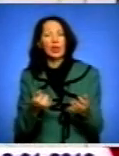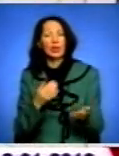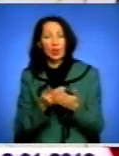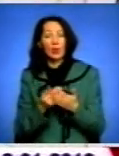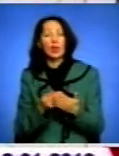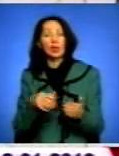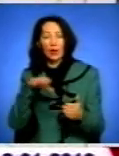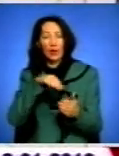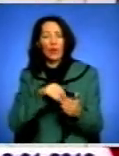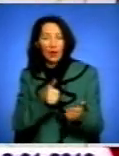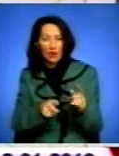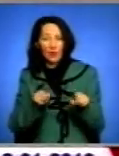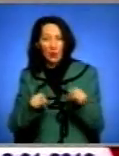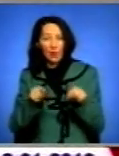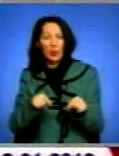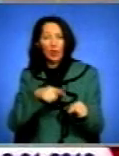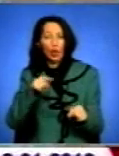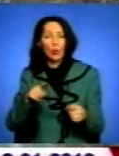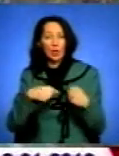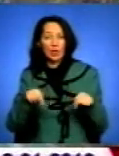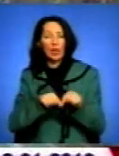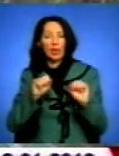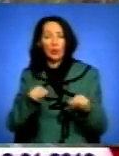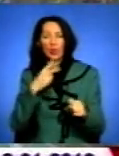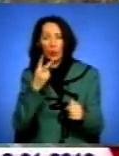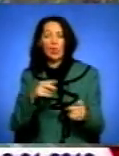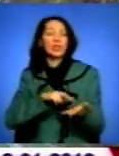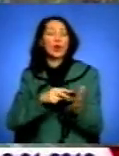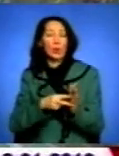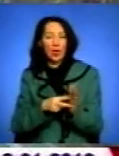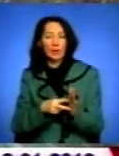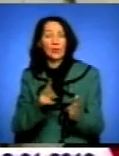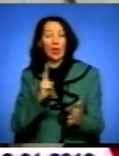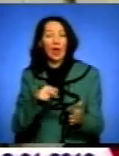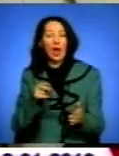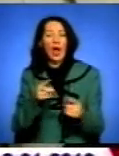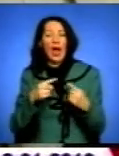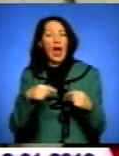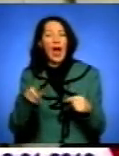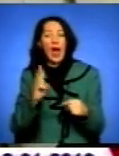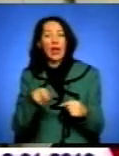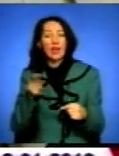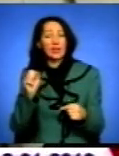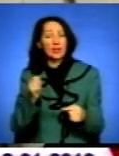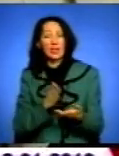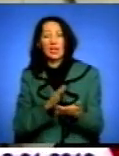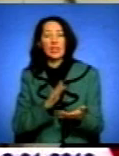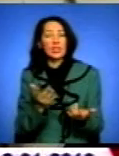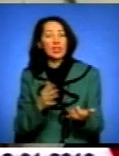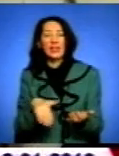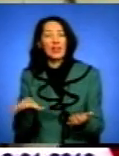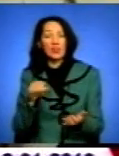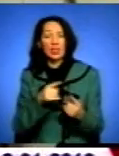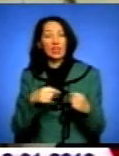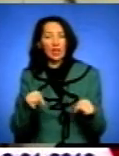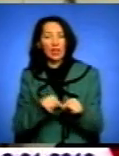її ортофотоплан, дізнатися площу і призначення. Але в кадастрі є ще не всі ділянки. Щоб такі відомості сформовані,